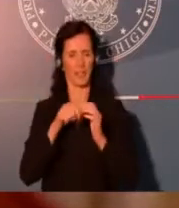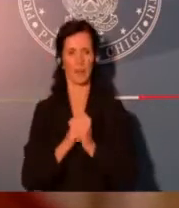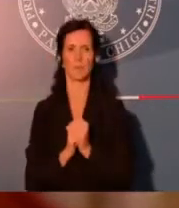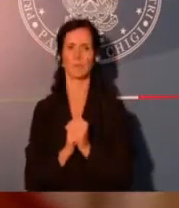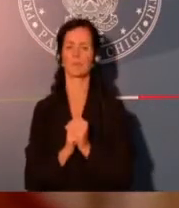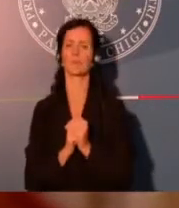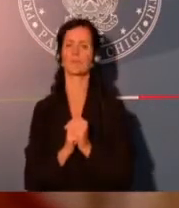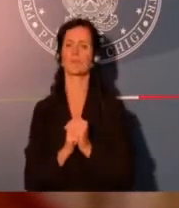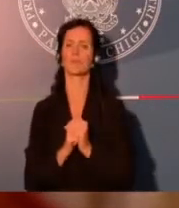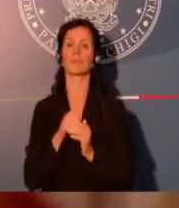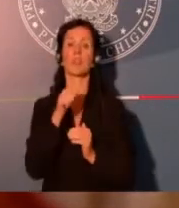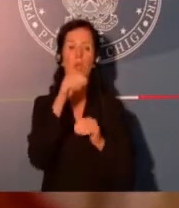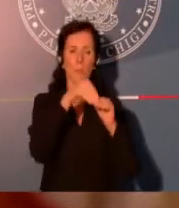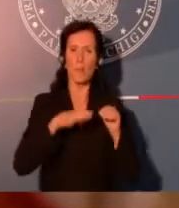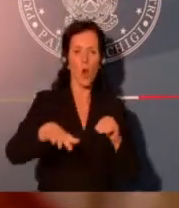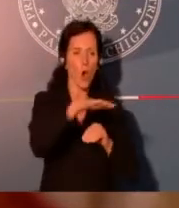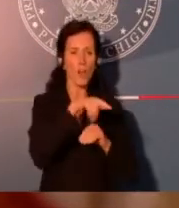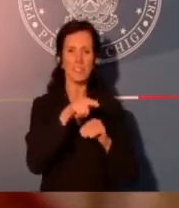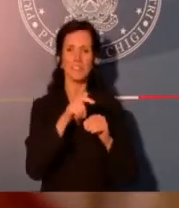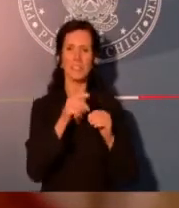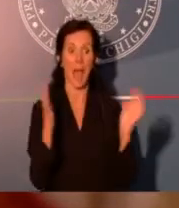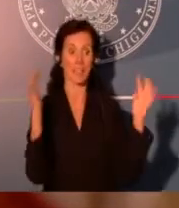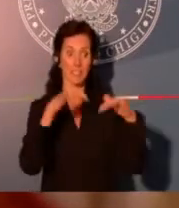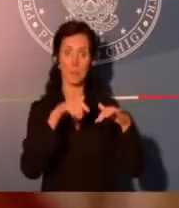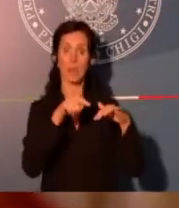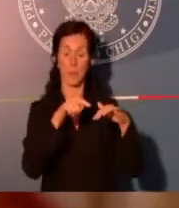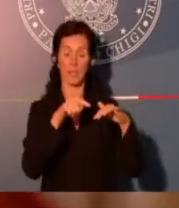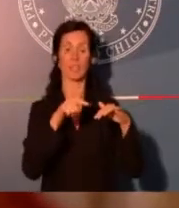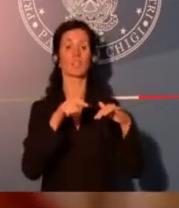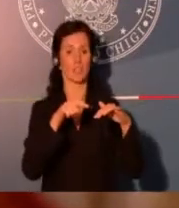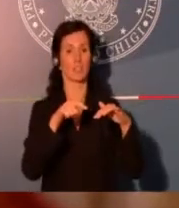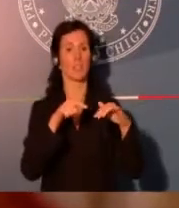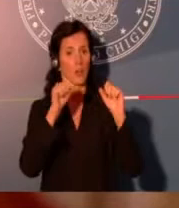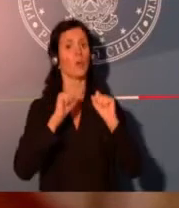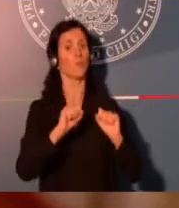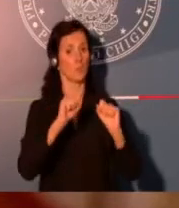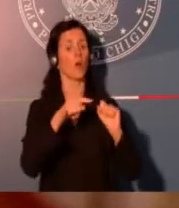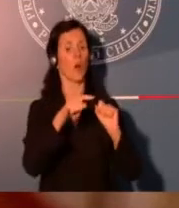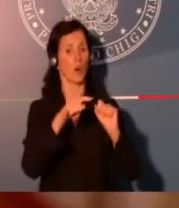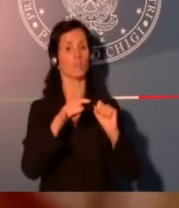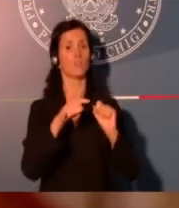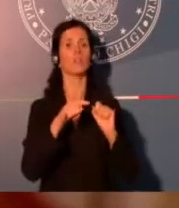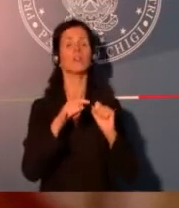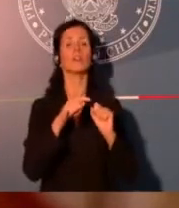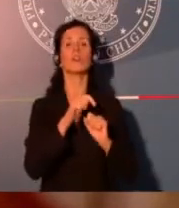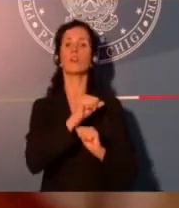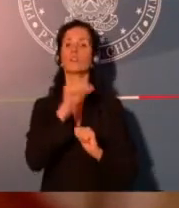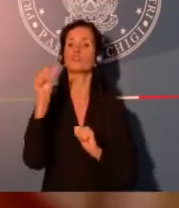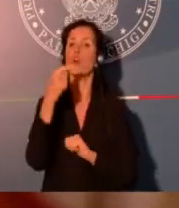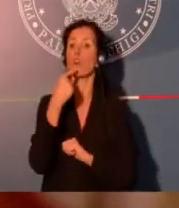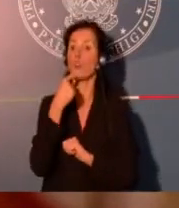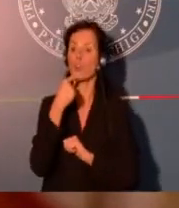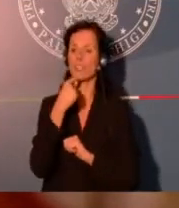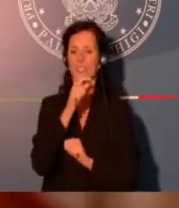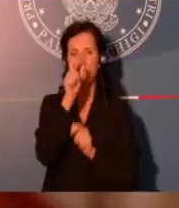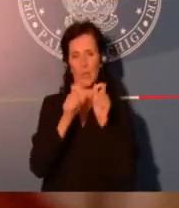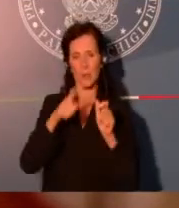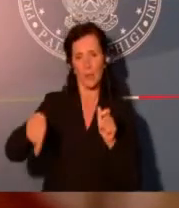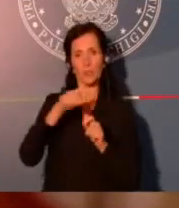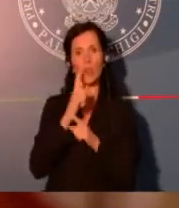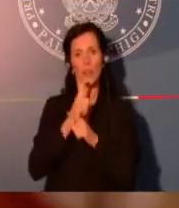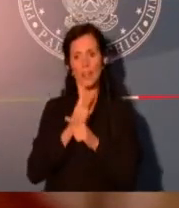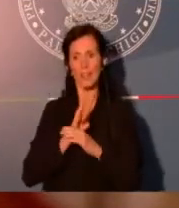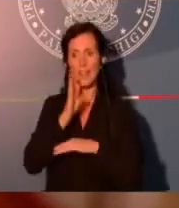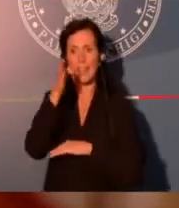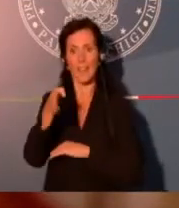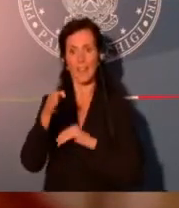dove si creano assembramenti, consentendo l'accesso solo a chi deve raggiungere esercizi commerciali